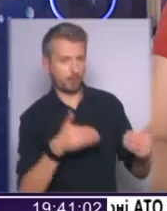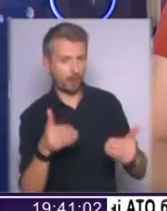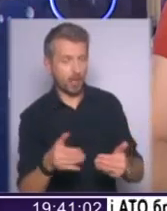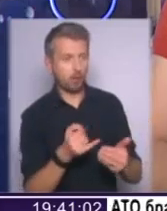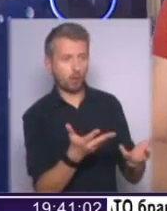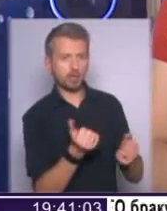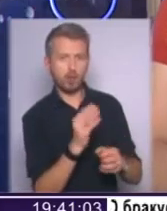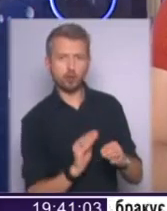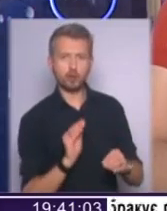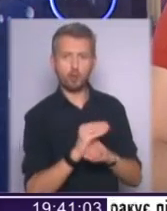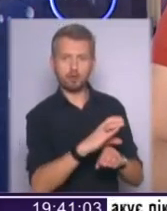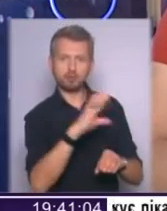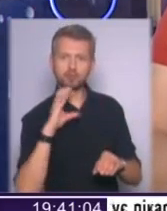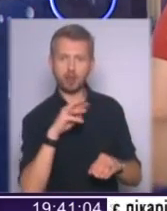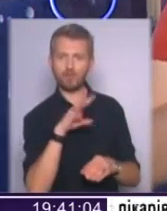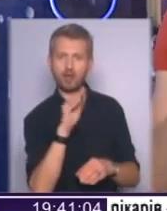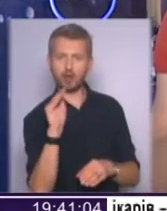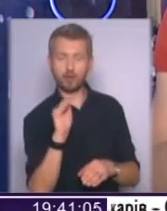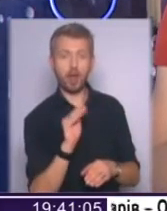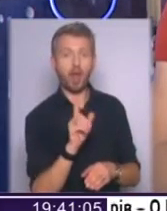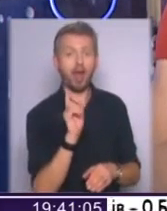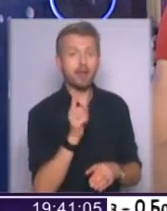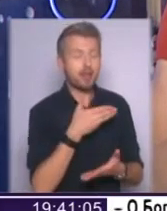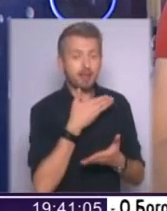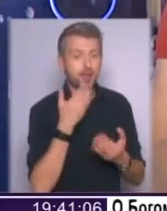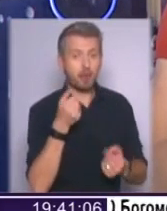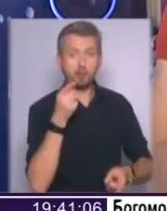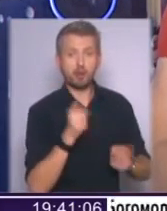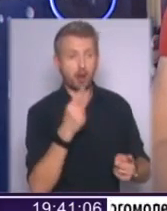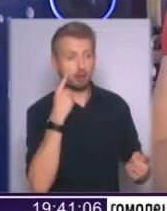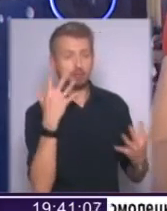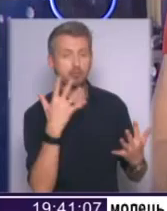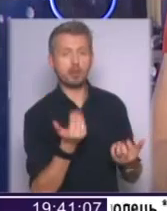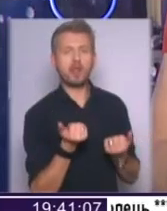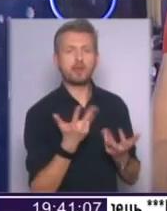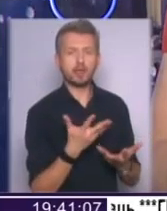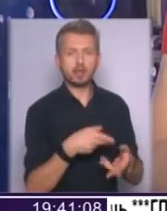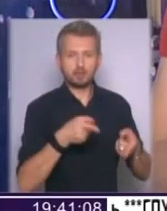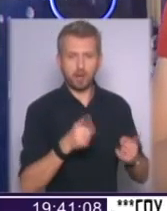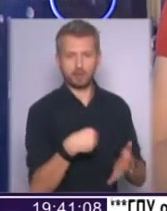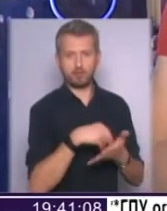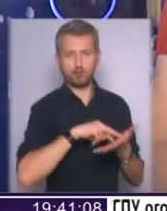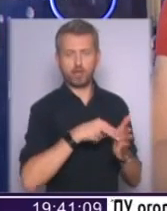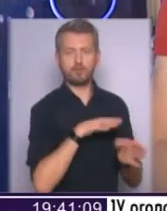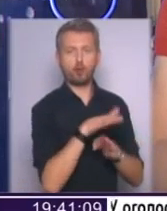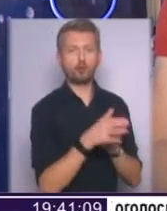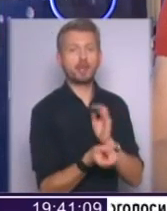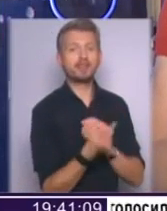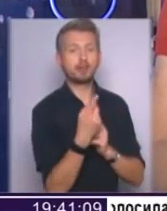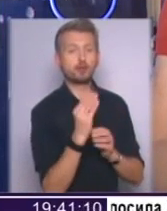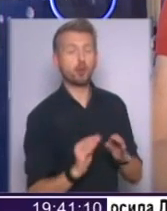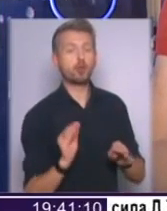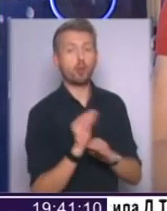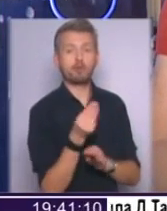МВФ. Тобто, але при цьому ми не маємо реальної картини, наскільки справді бюджет виконується. Да? І звідки ці додаткові надходження,